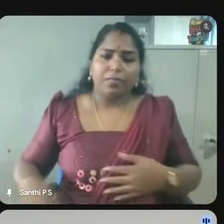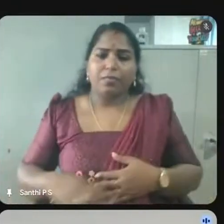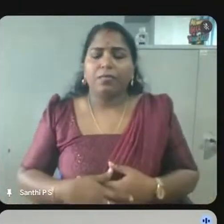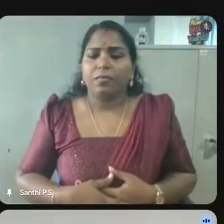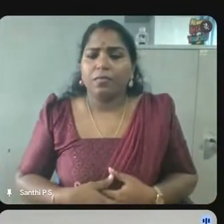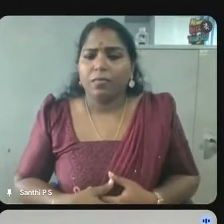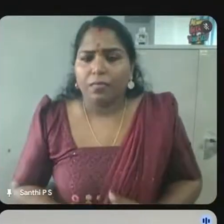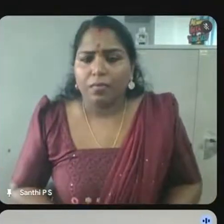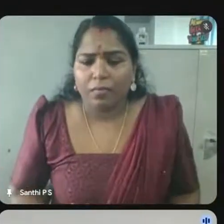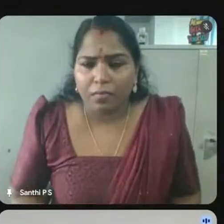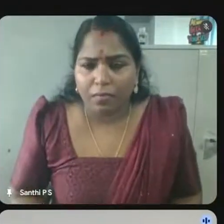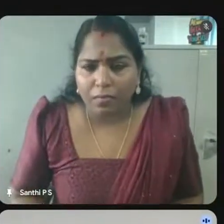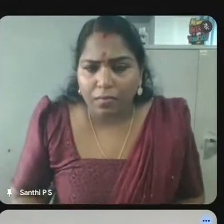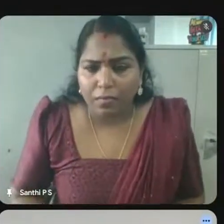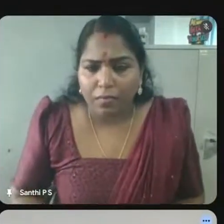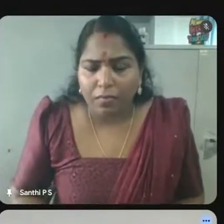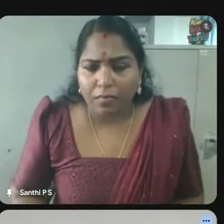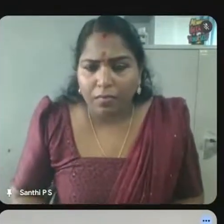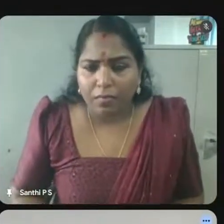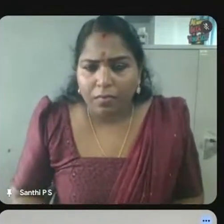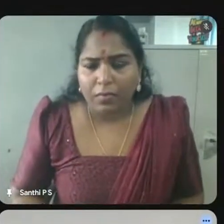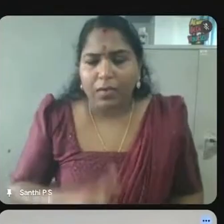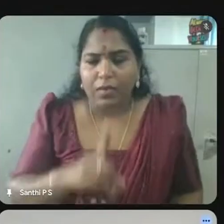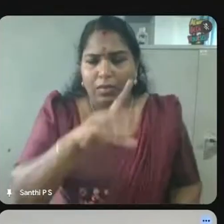10 to 20 ഓർക്കാൻ എളുപ്പം അതാണ്.